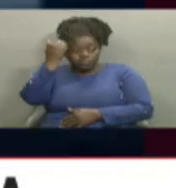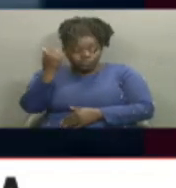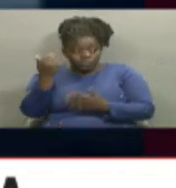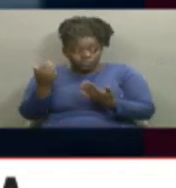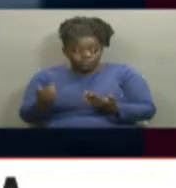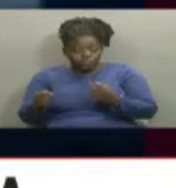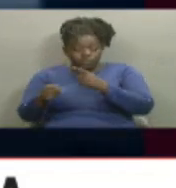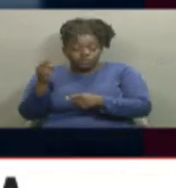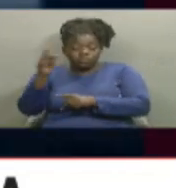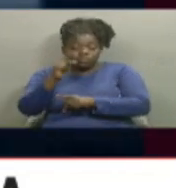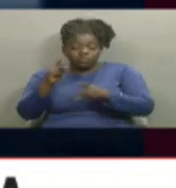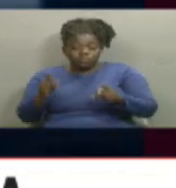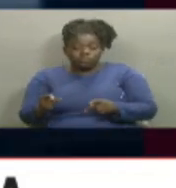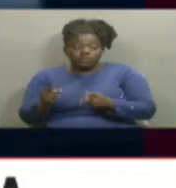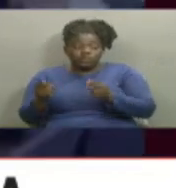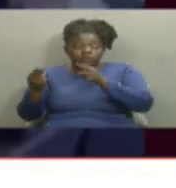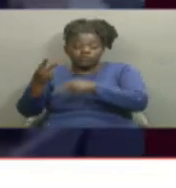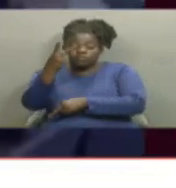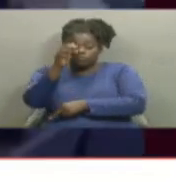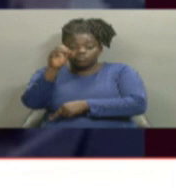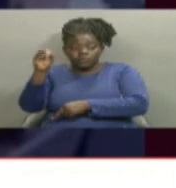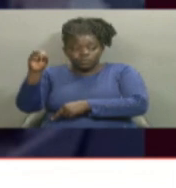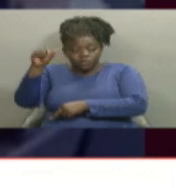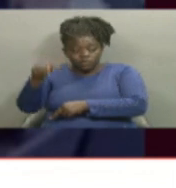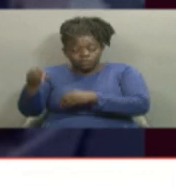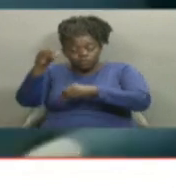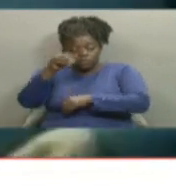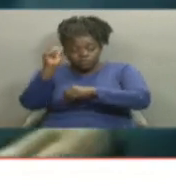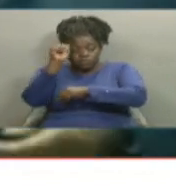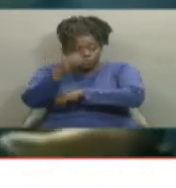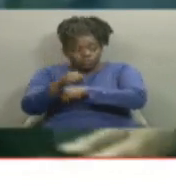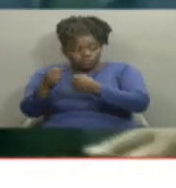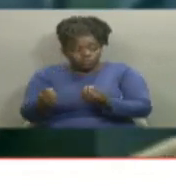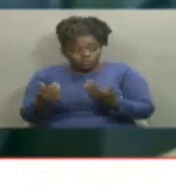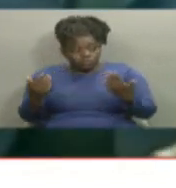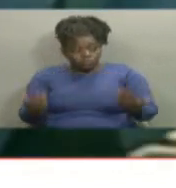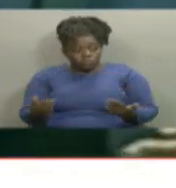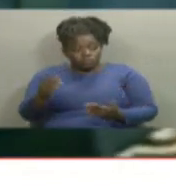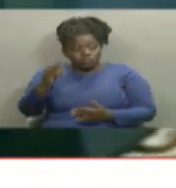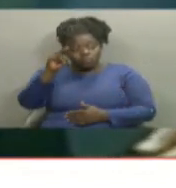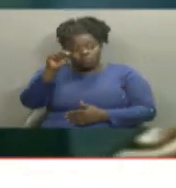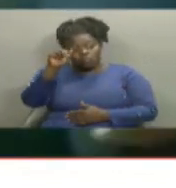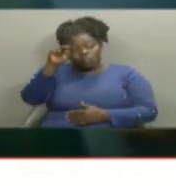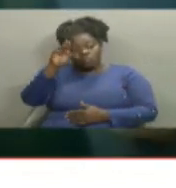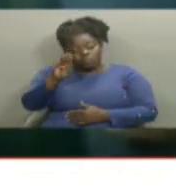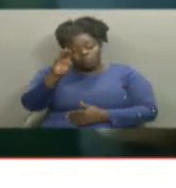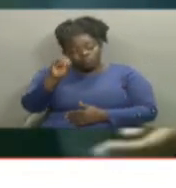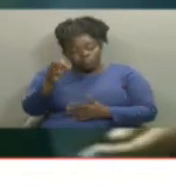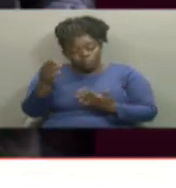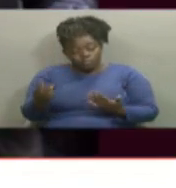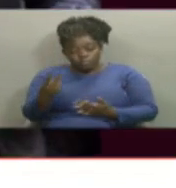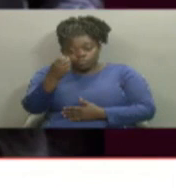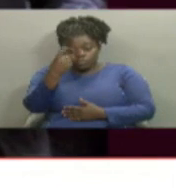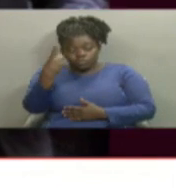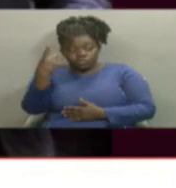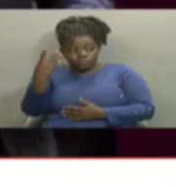ndo jaru mbili musambo. Uhuru ndo kwale kwa mataka ni kakutukua wangulwa. Omugen Stanley mwai kibaki. Mwungumi bili kupine na uhuru ya gena